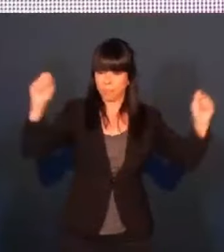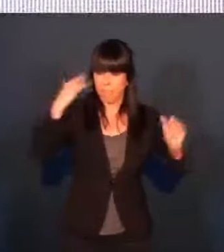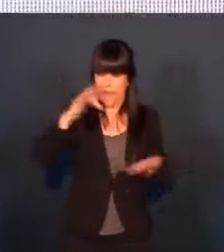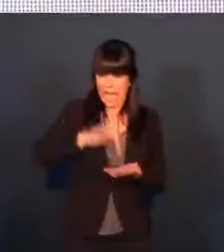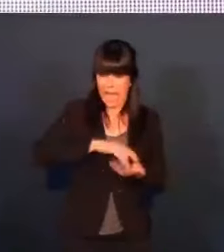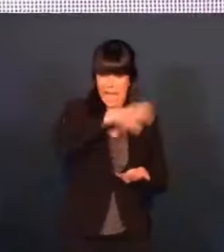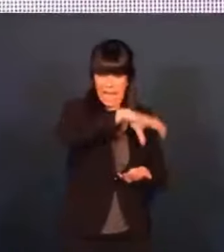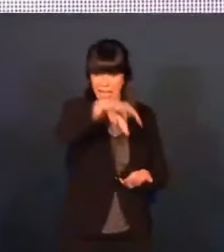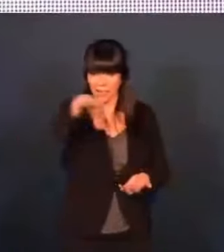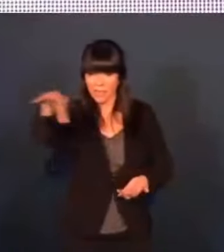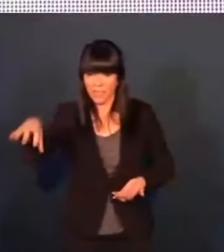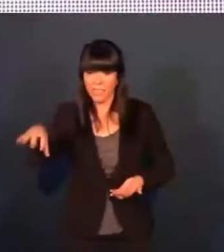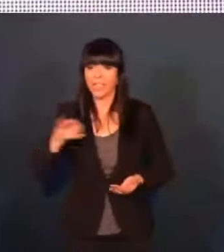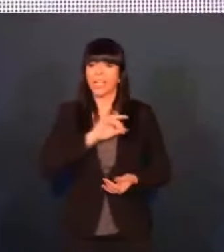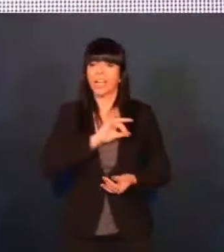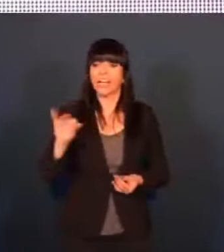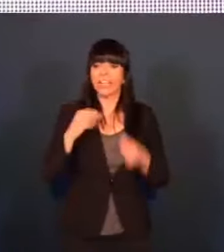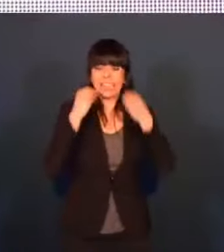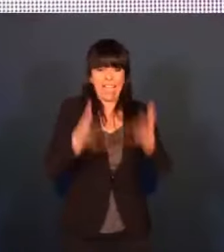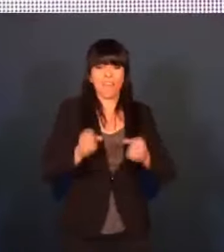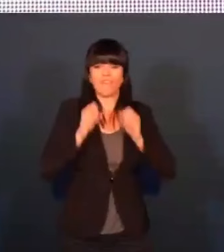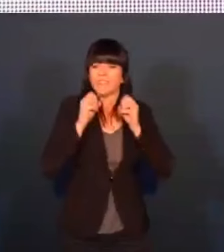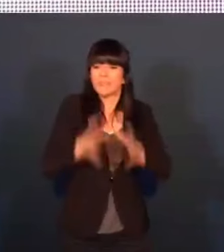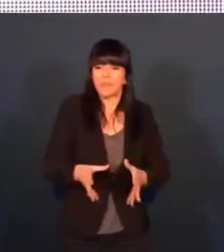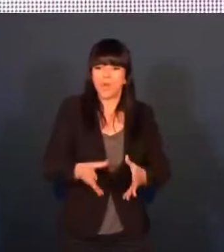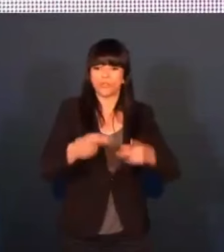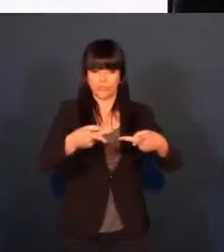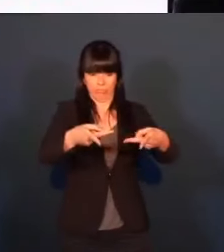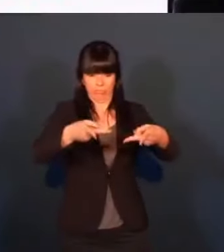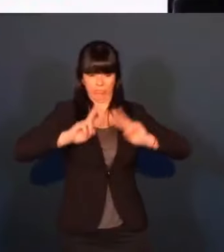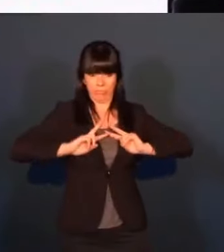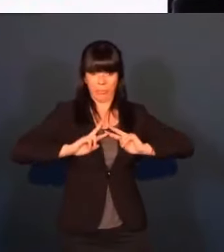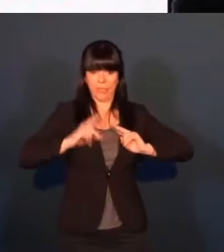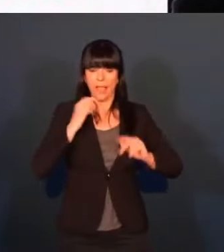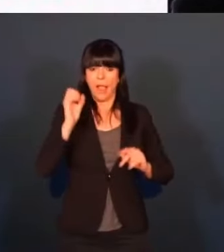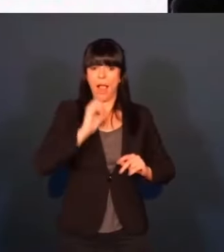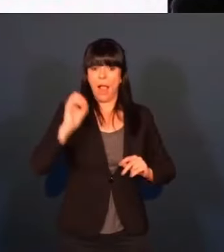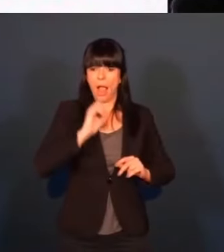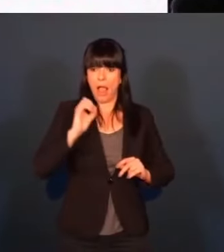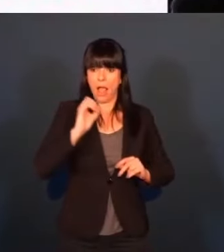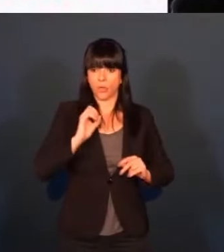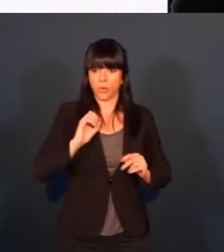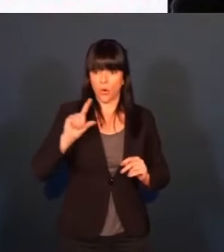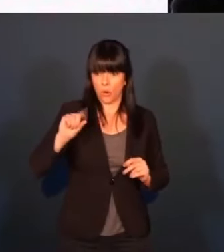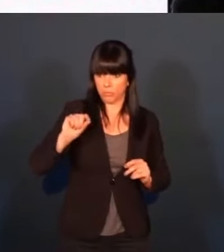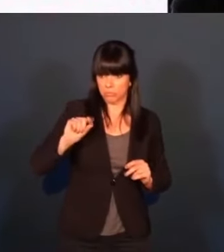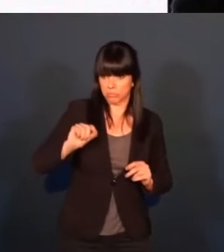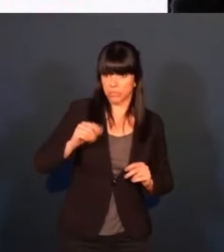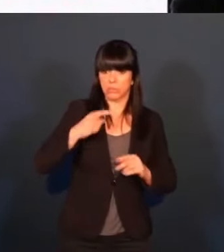с изграждането на възобновяемите източници за евтина електроенергия за много десетилетия